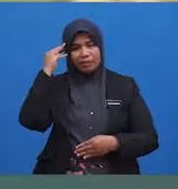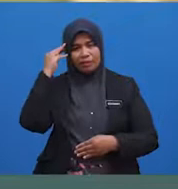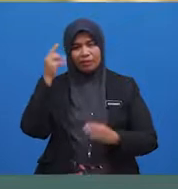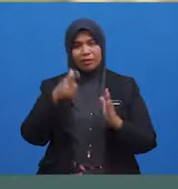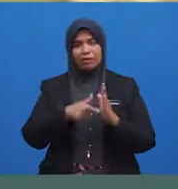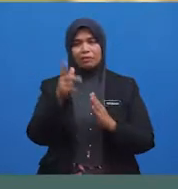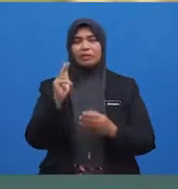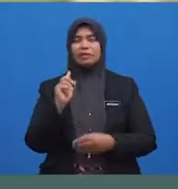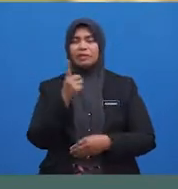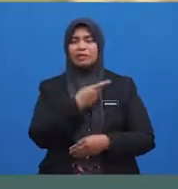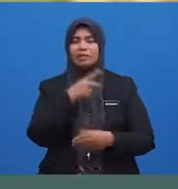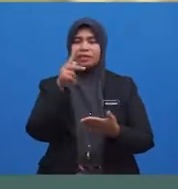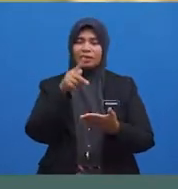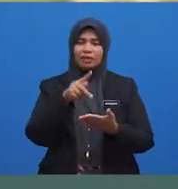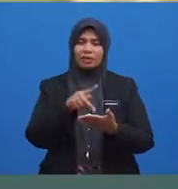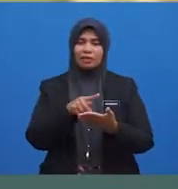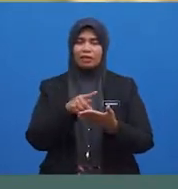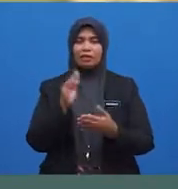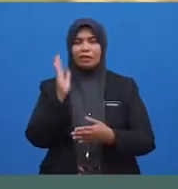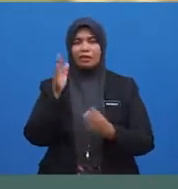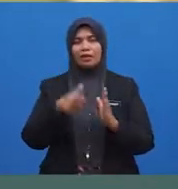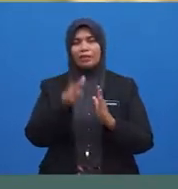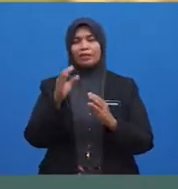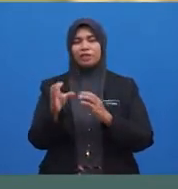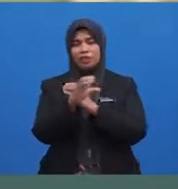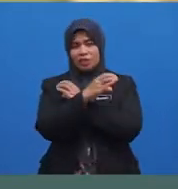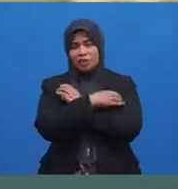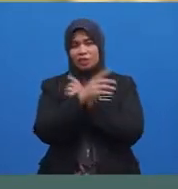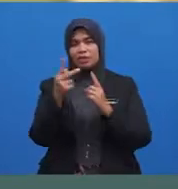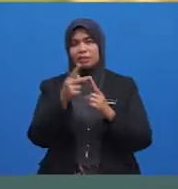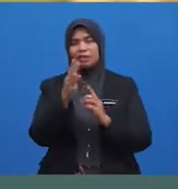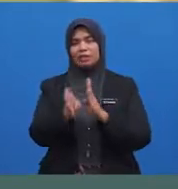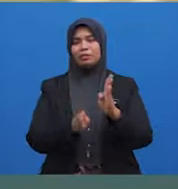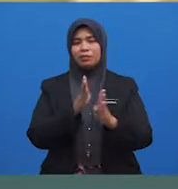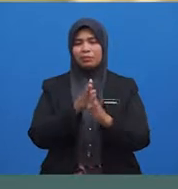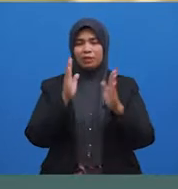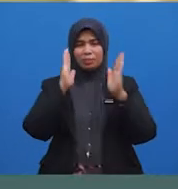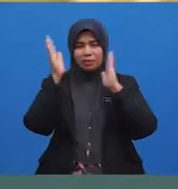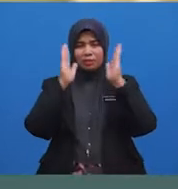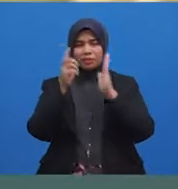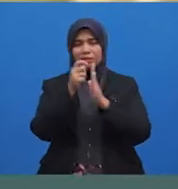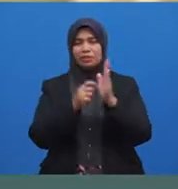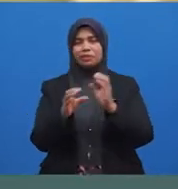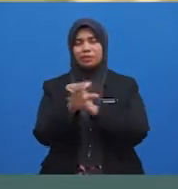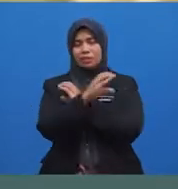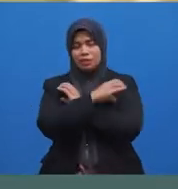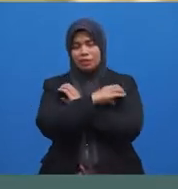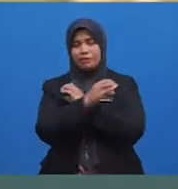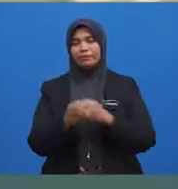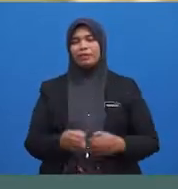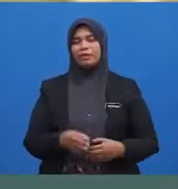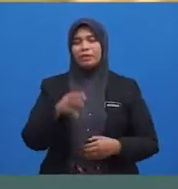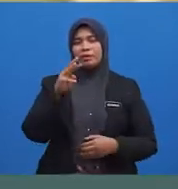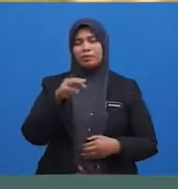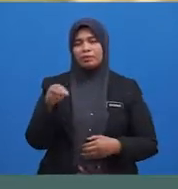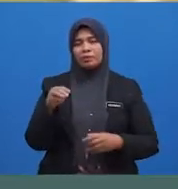mengenali negara kita, akan lebih cinta kita akan negara kita, bumi Malaysia tercinta. Murid-murid, lokasi